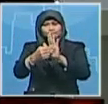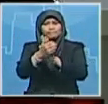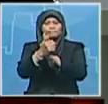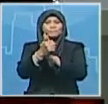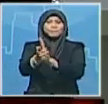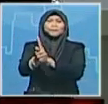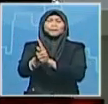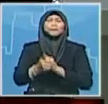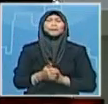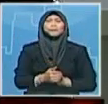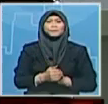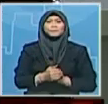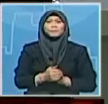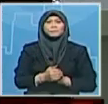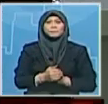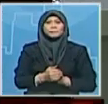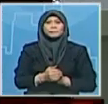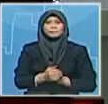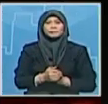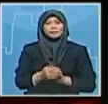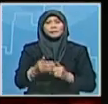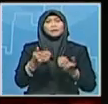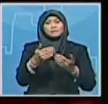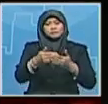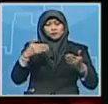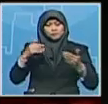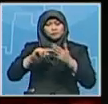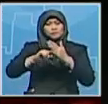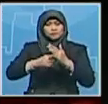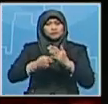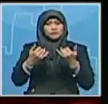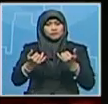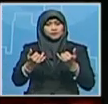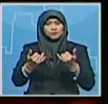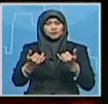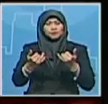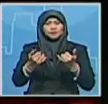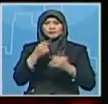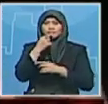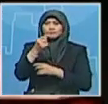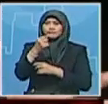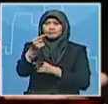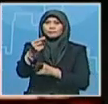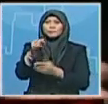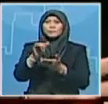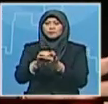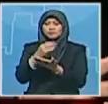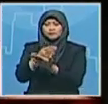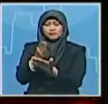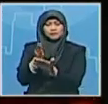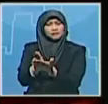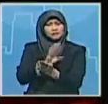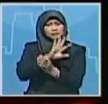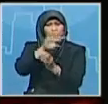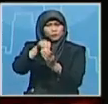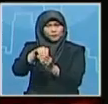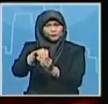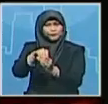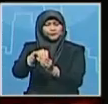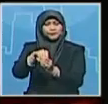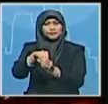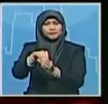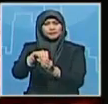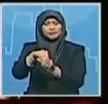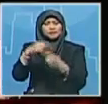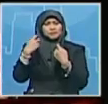kita pergi kepada aspek yang lebih operasional, Datuk Seri, apabila Datuk Seri menyebutkan bahawa ini merupakan bajet yang paling inklusif